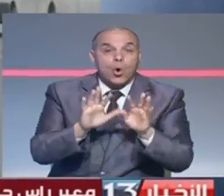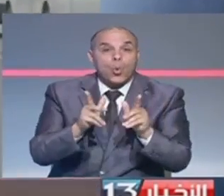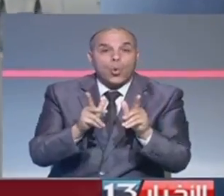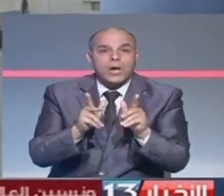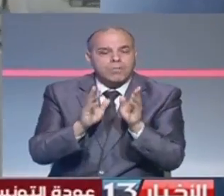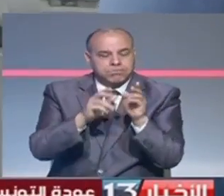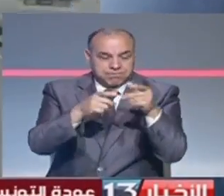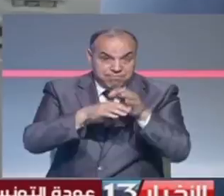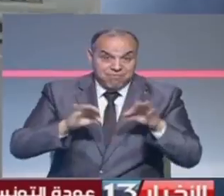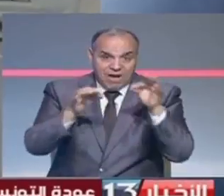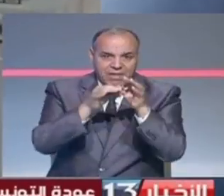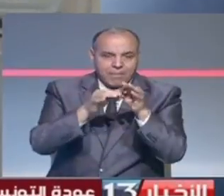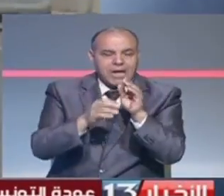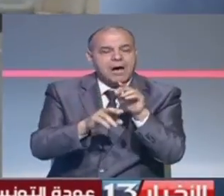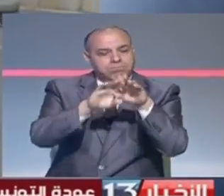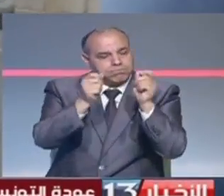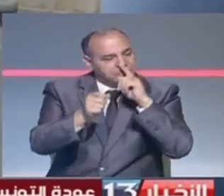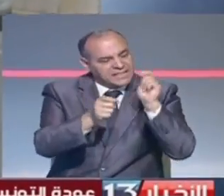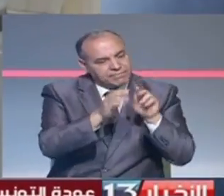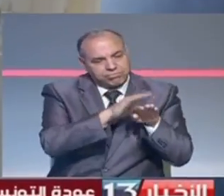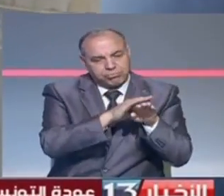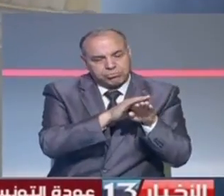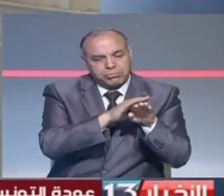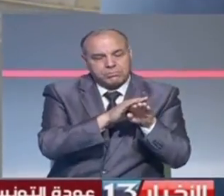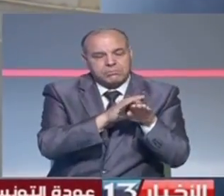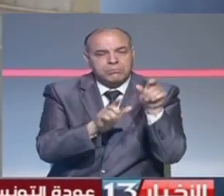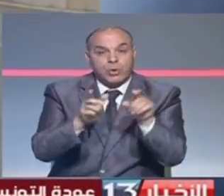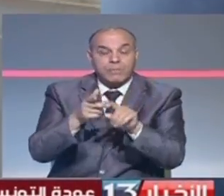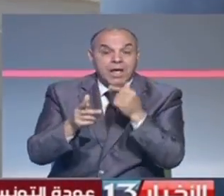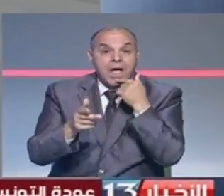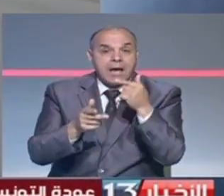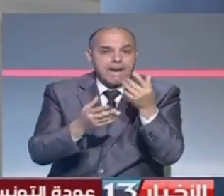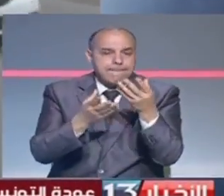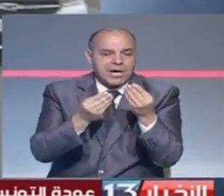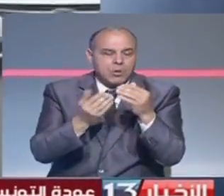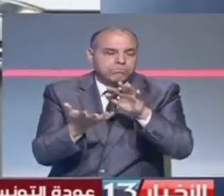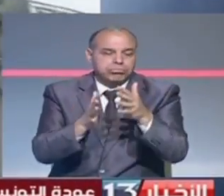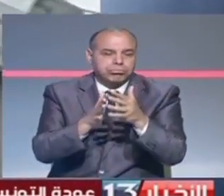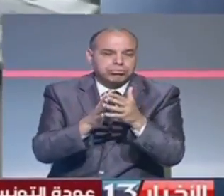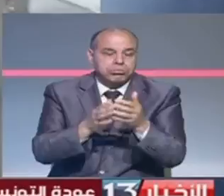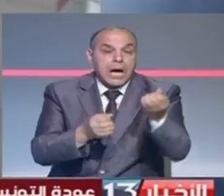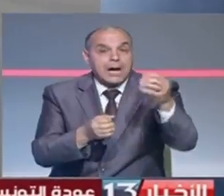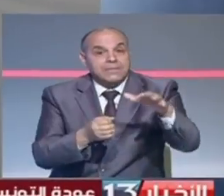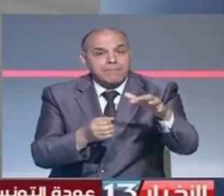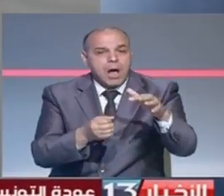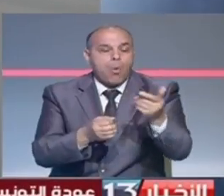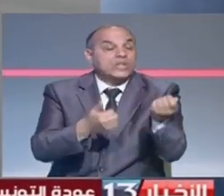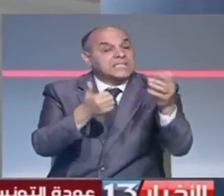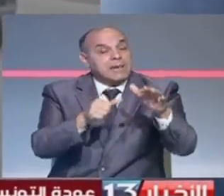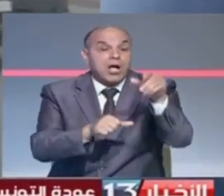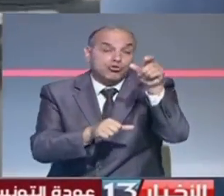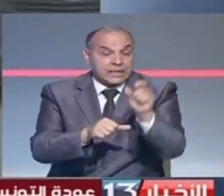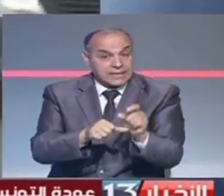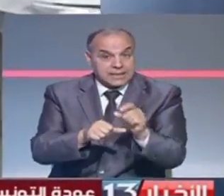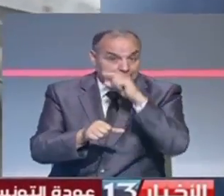تخصيص فضاء للحجر الصحي الاجباري لايوائهم وكان عدد يتراوح بين خمس مائه وست مائه